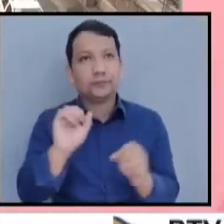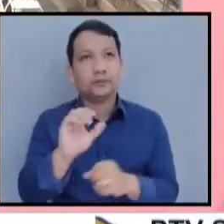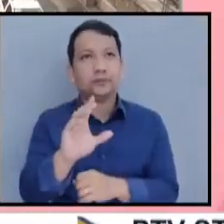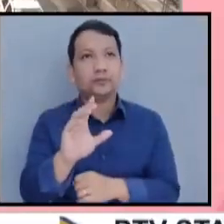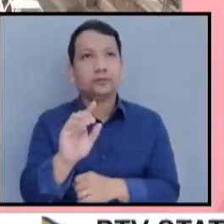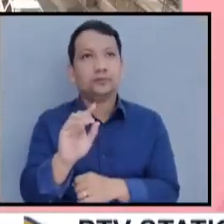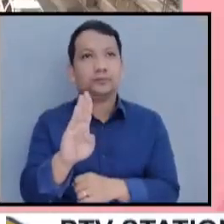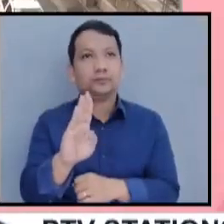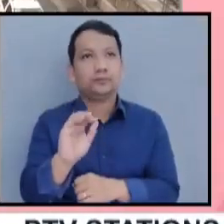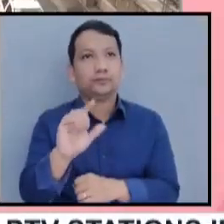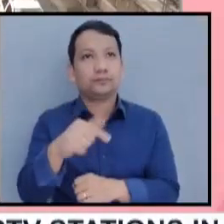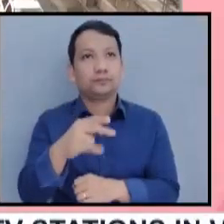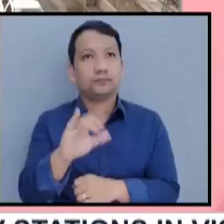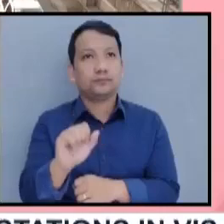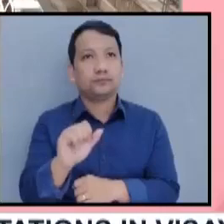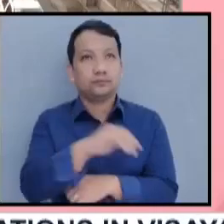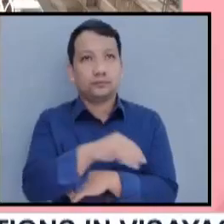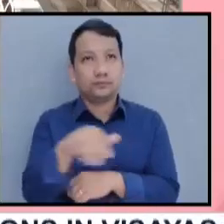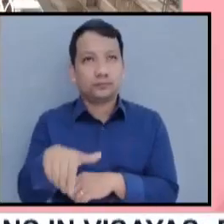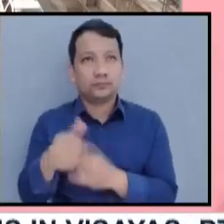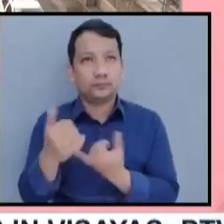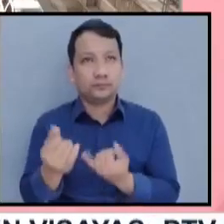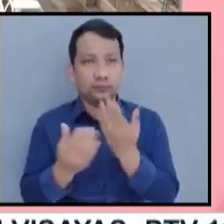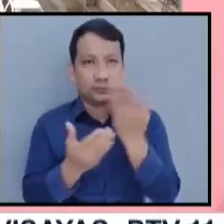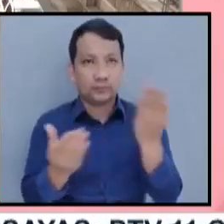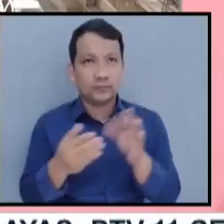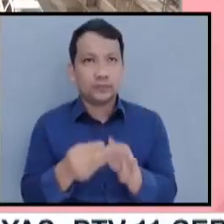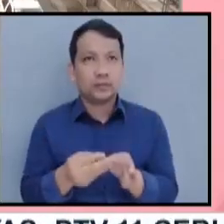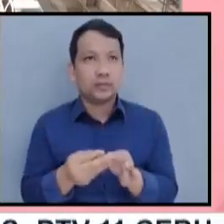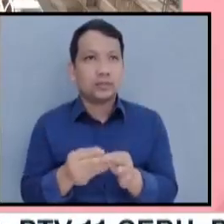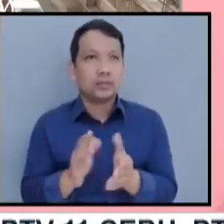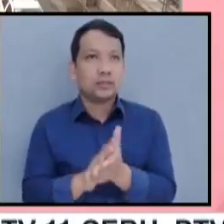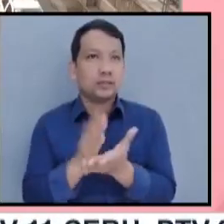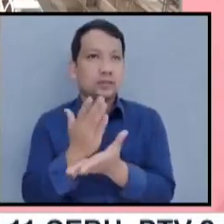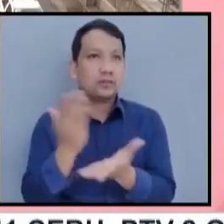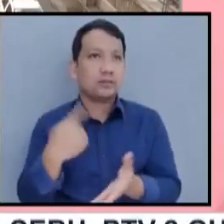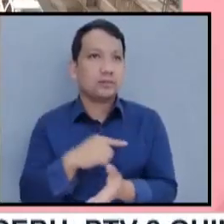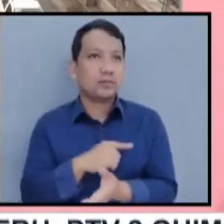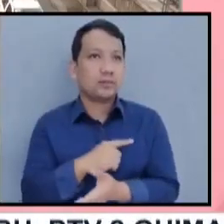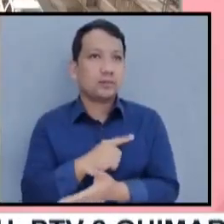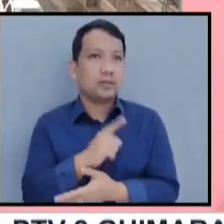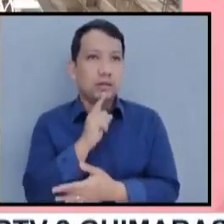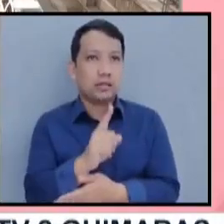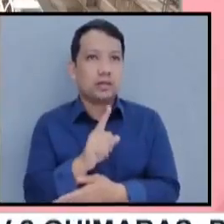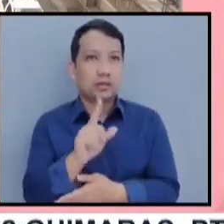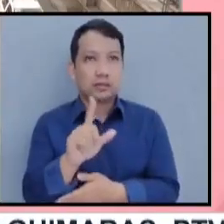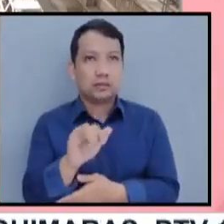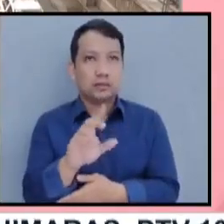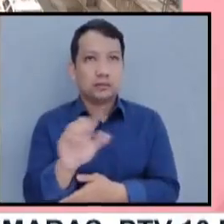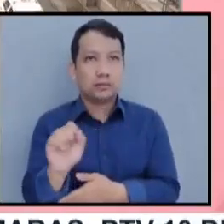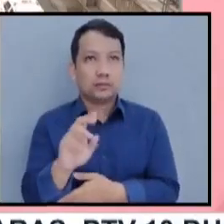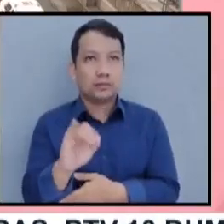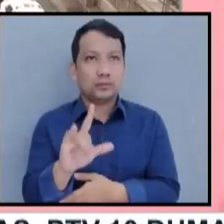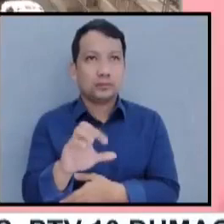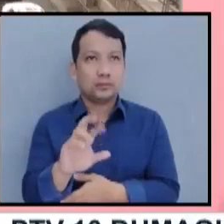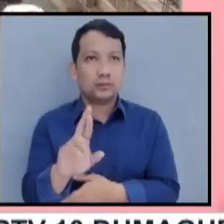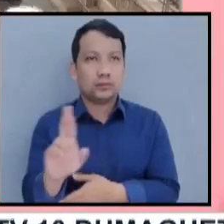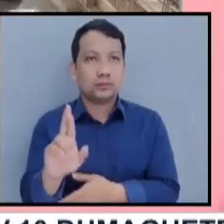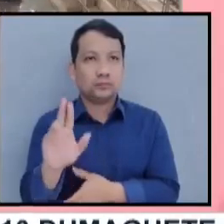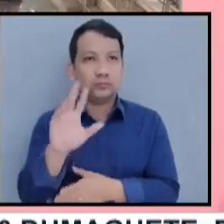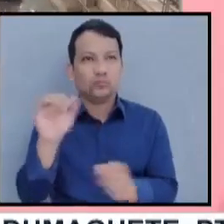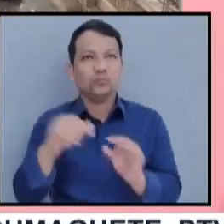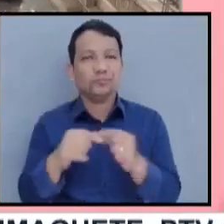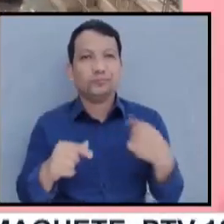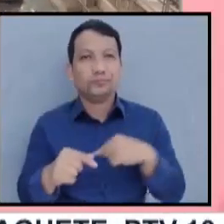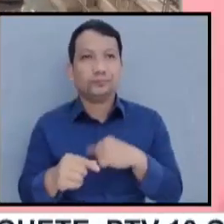Cagayan ngayong araw ayon sa alkalde ng nasabing bayan na si Leserio Meller Antiporda III. Layo nito